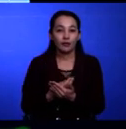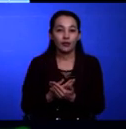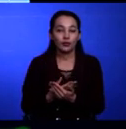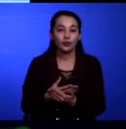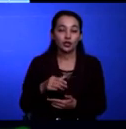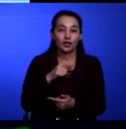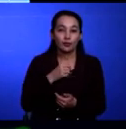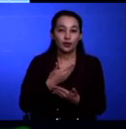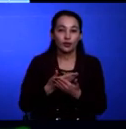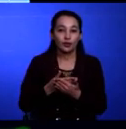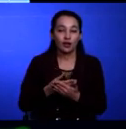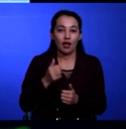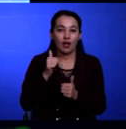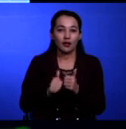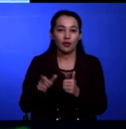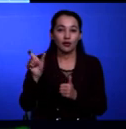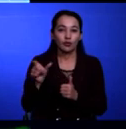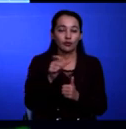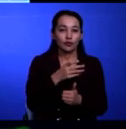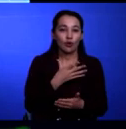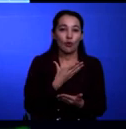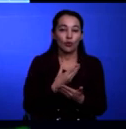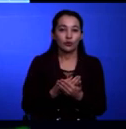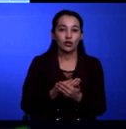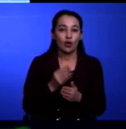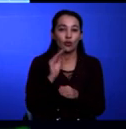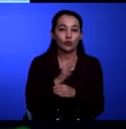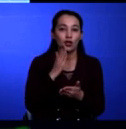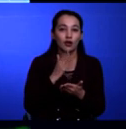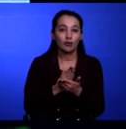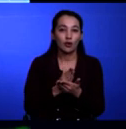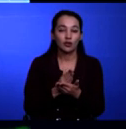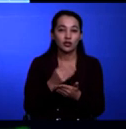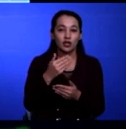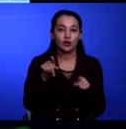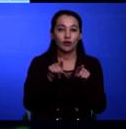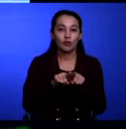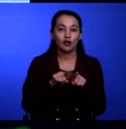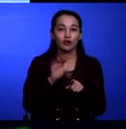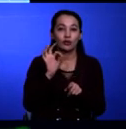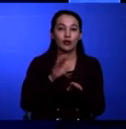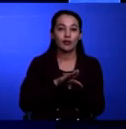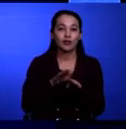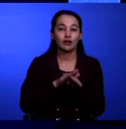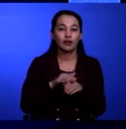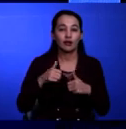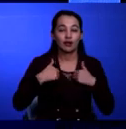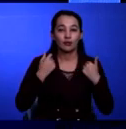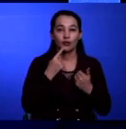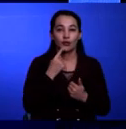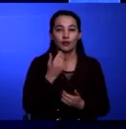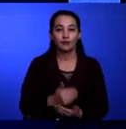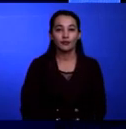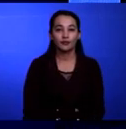Tongda ko'rib yo'q deysan. E'tibor qarating, bu yerda san qo'shimchasi qaysi shaxsda tuslanyapti